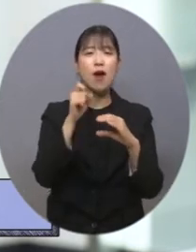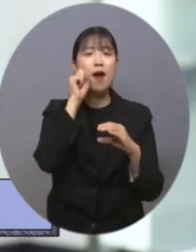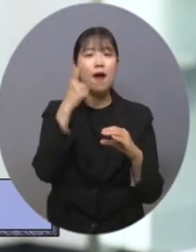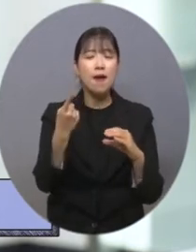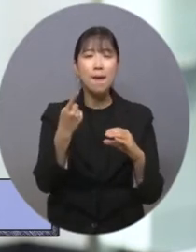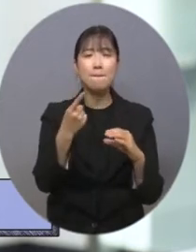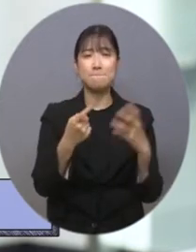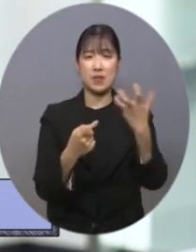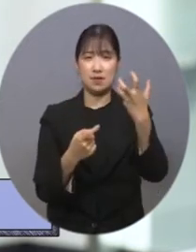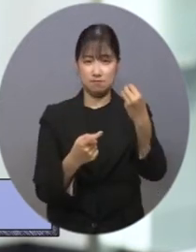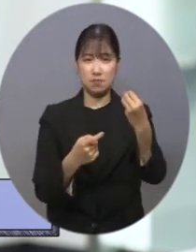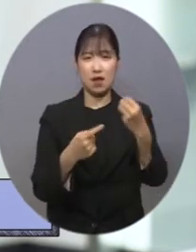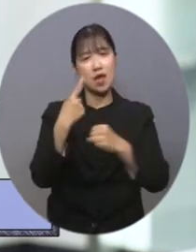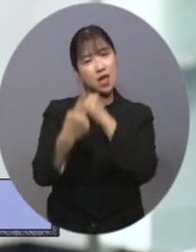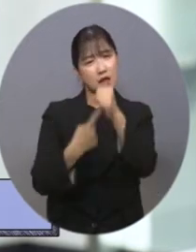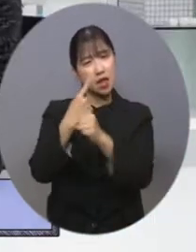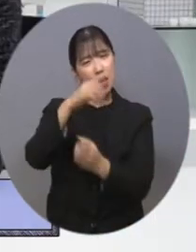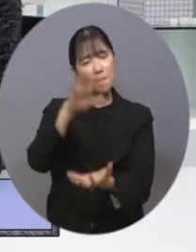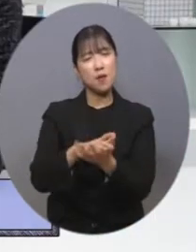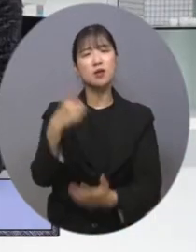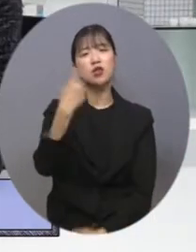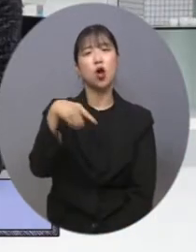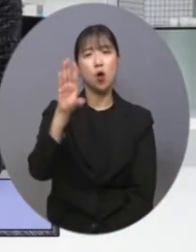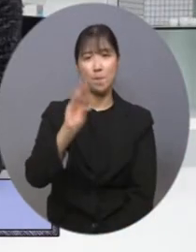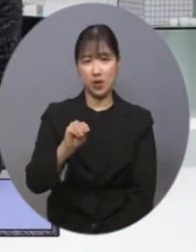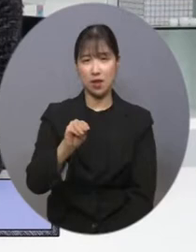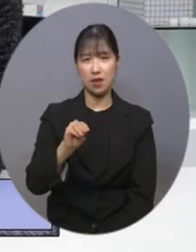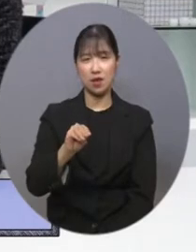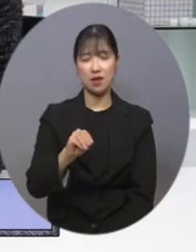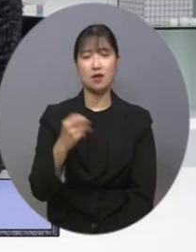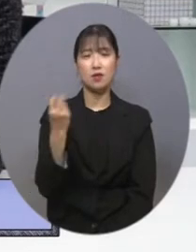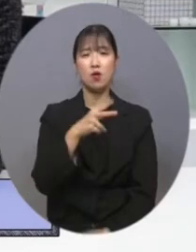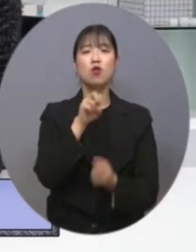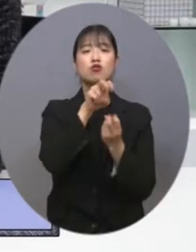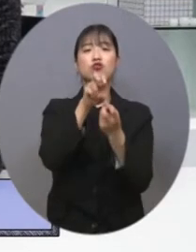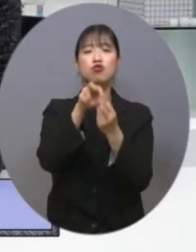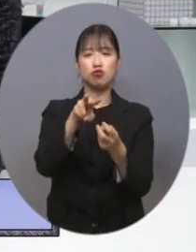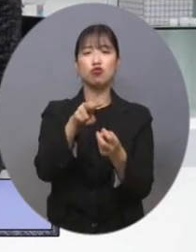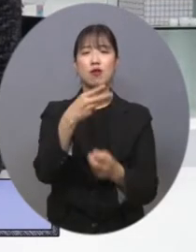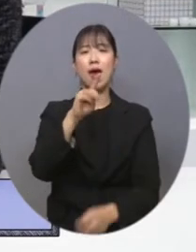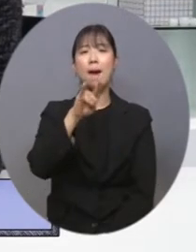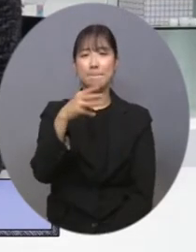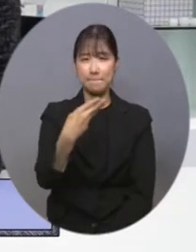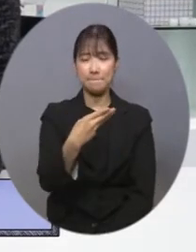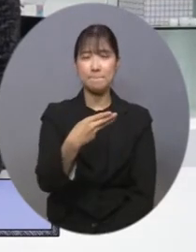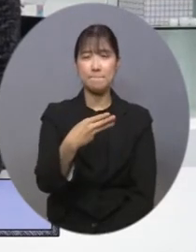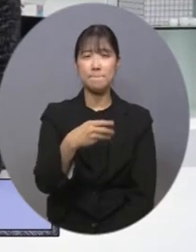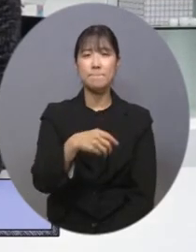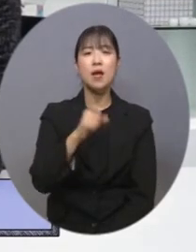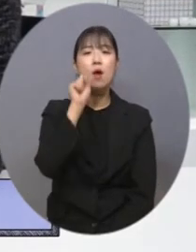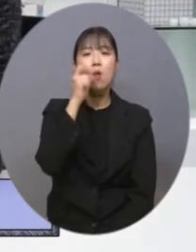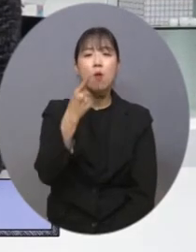연으로 따지면 1000만 개 조금 안 되는 거. 수출 라벨 같은 게 월 평균 50만 개.